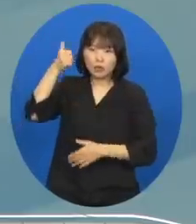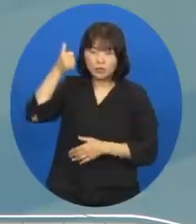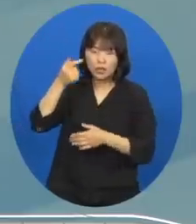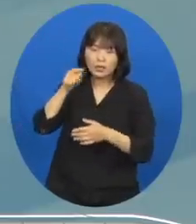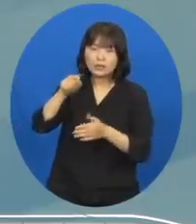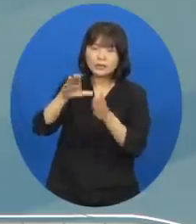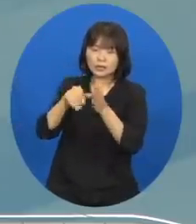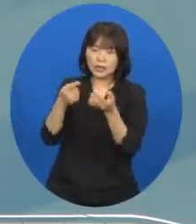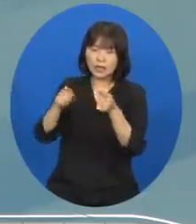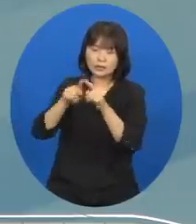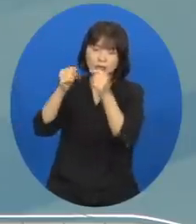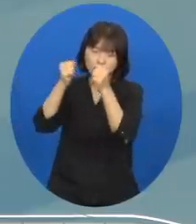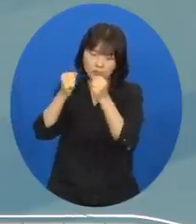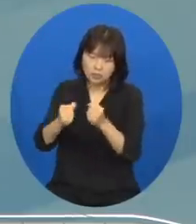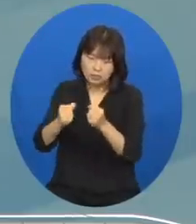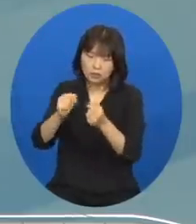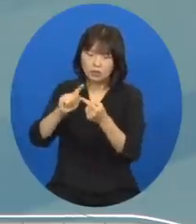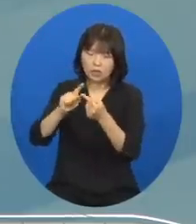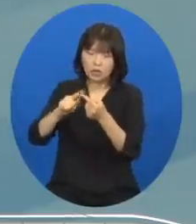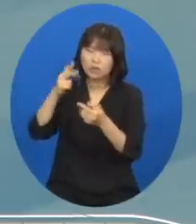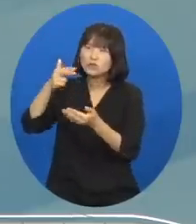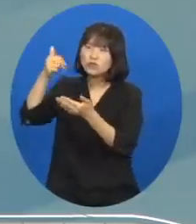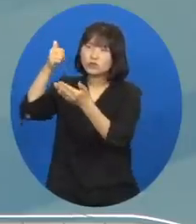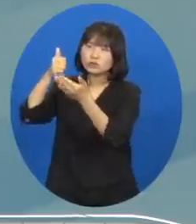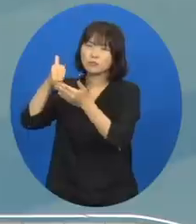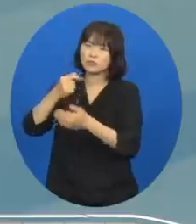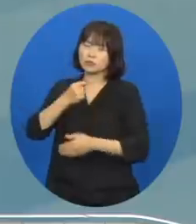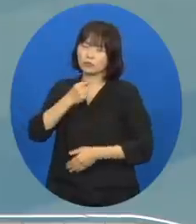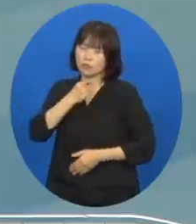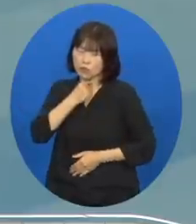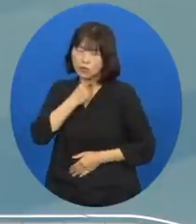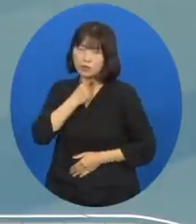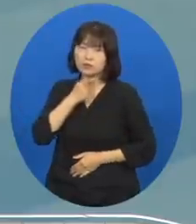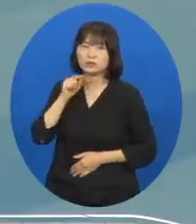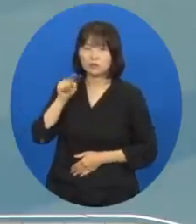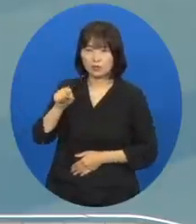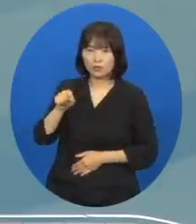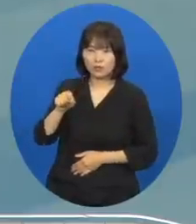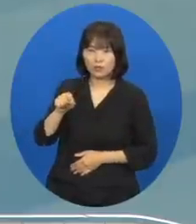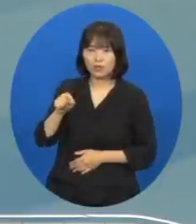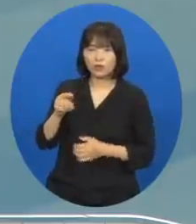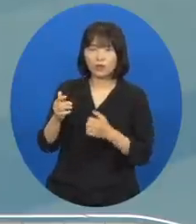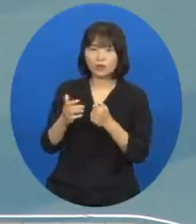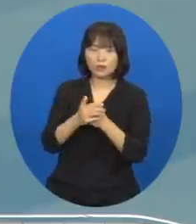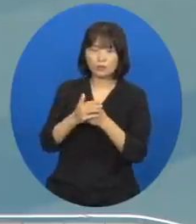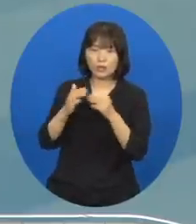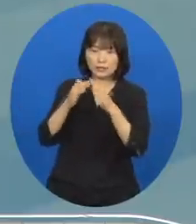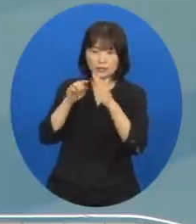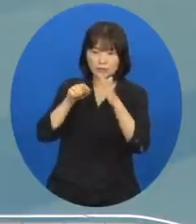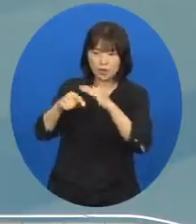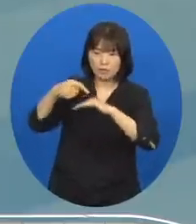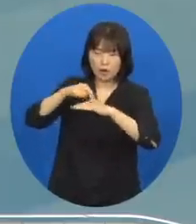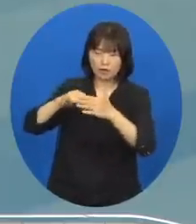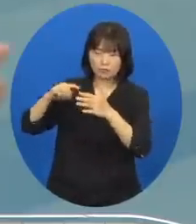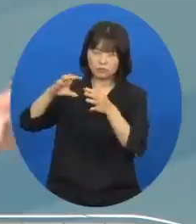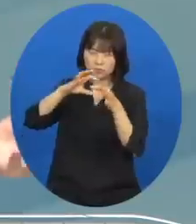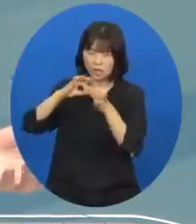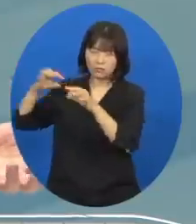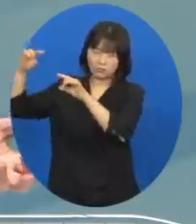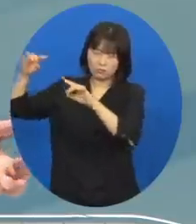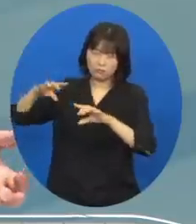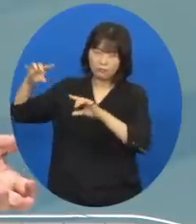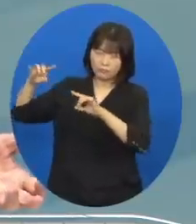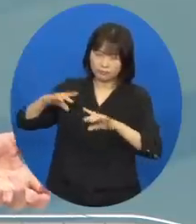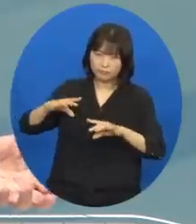있어주기를 주님이 그렇게 원하셔서 신방할 마음을 계속 주셨다. 만약에